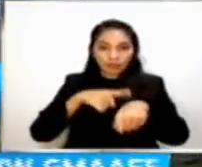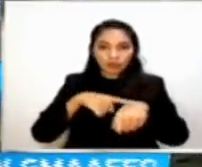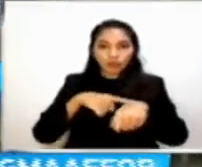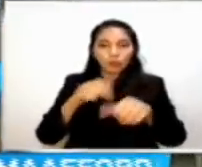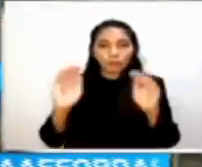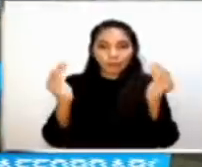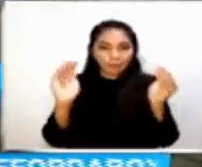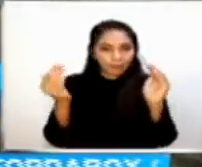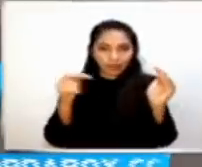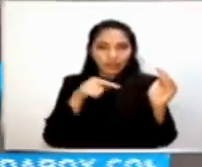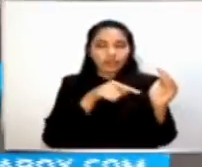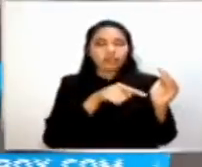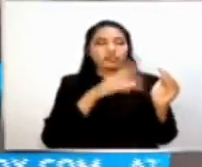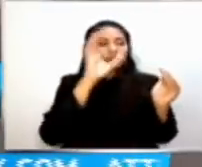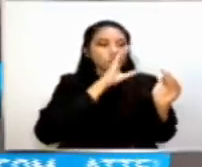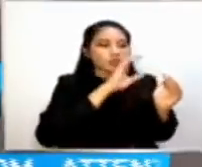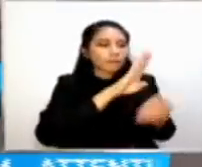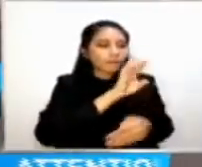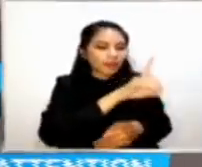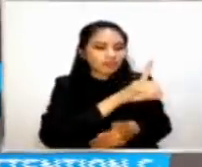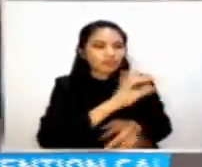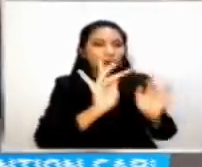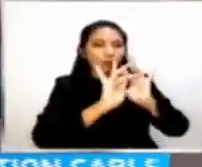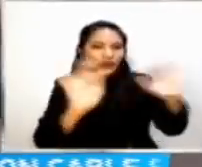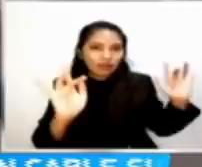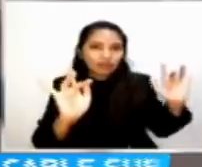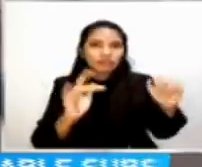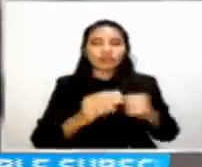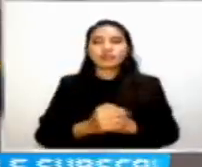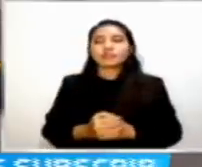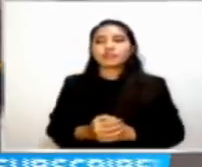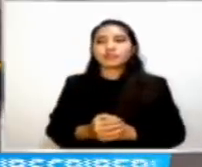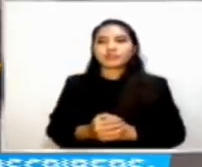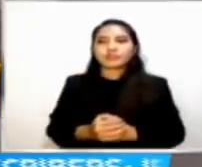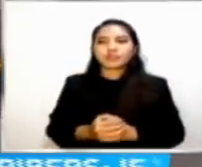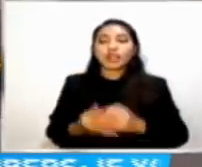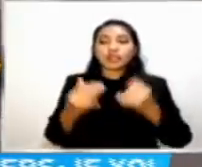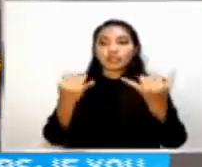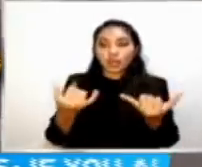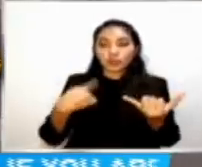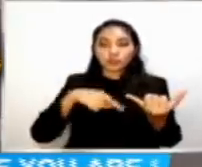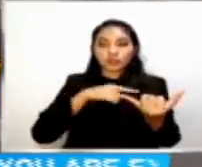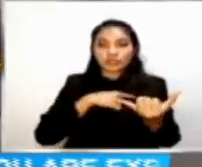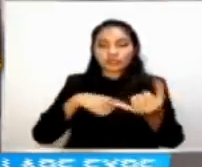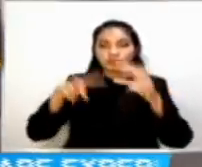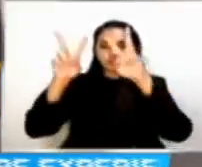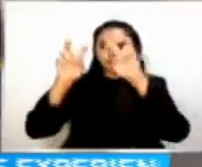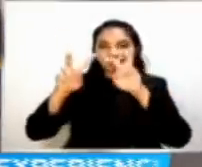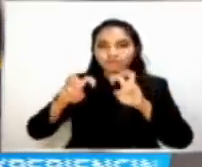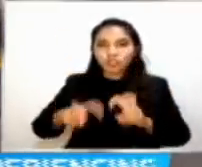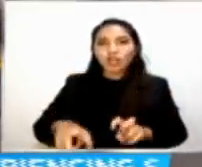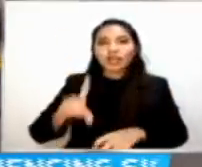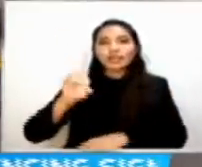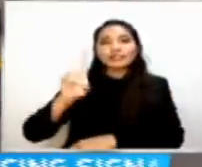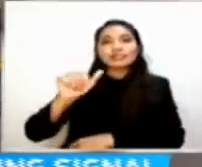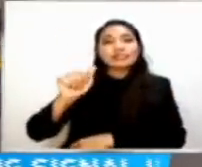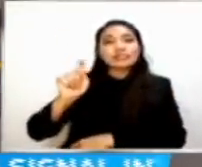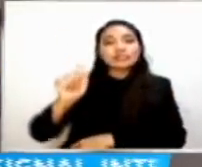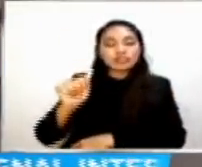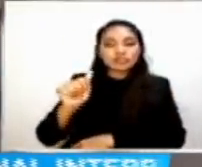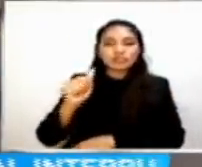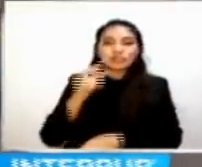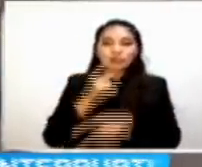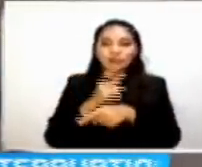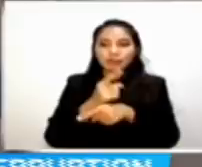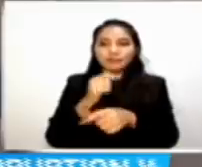pala, wala nang vacancy. Kaya ngayon, kumukuha tayo ng actual na data, yun talagang from the ground, from